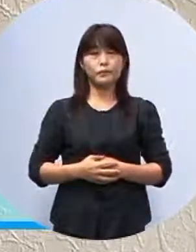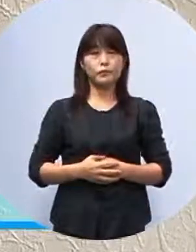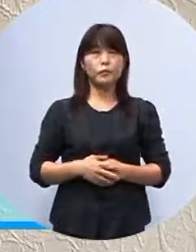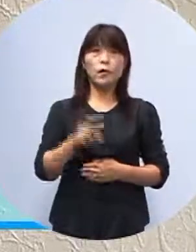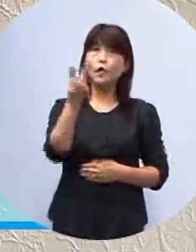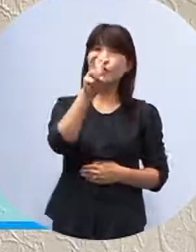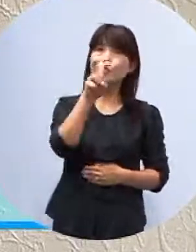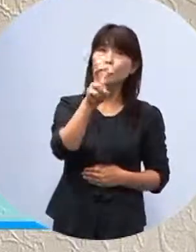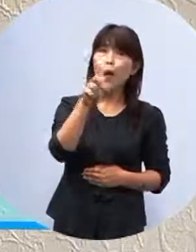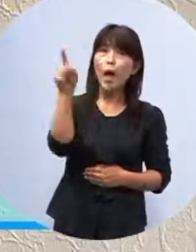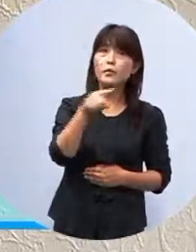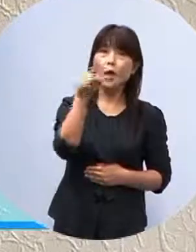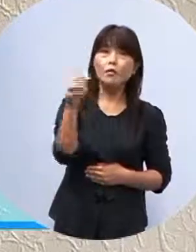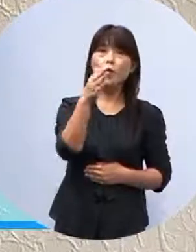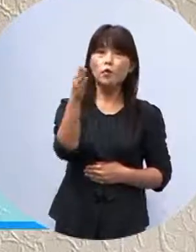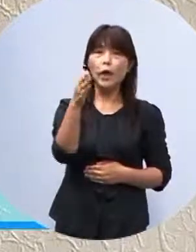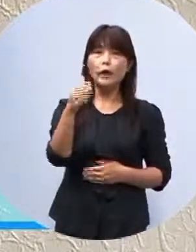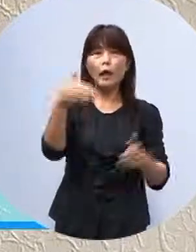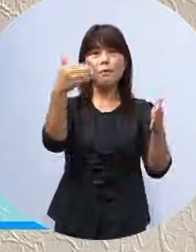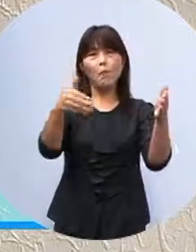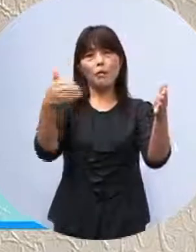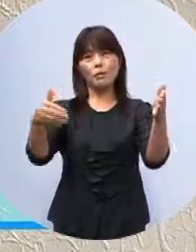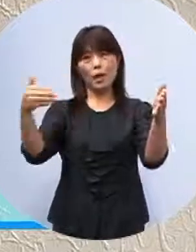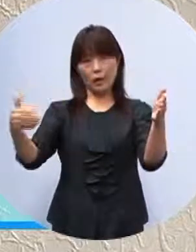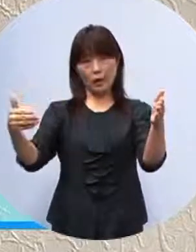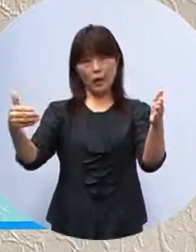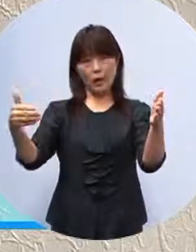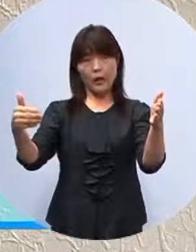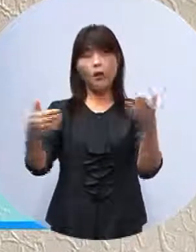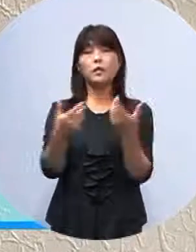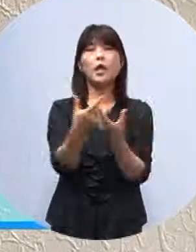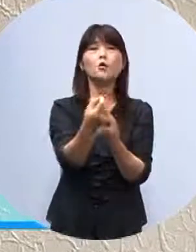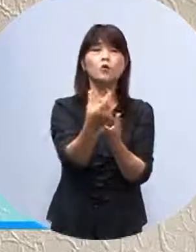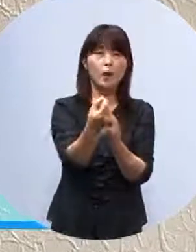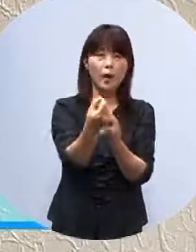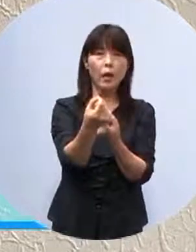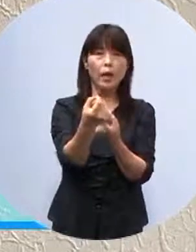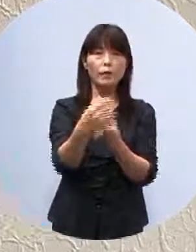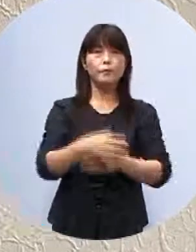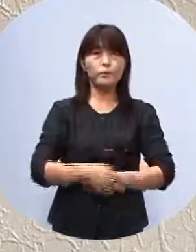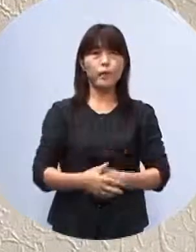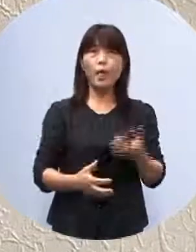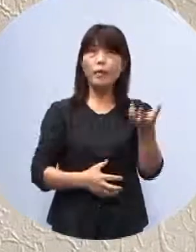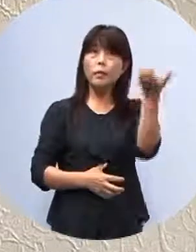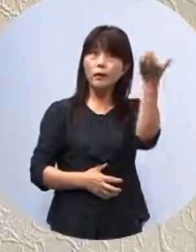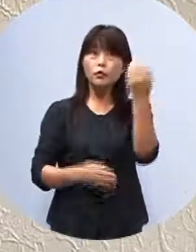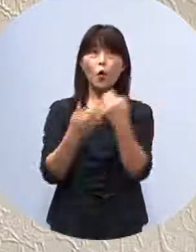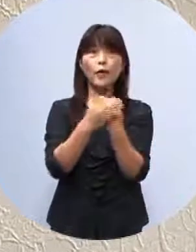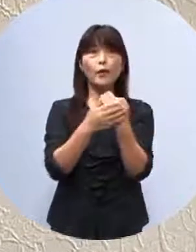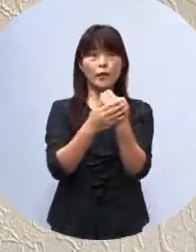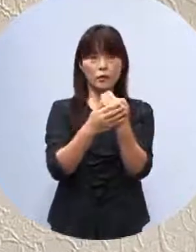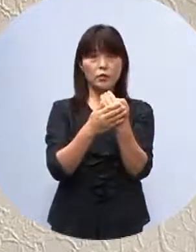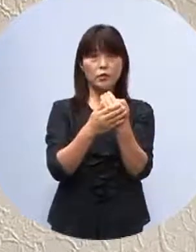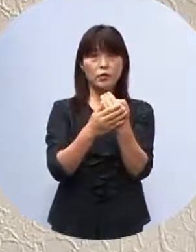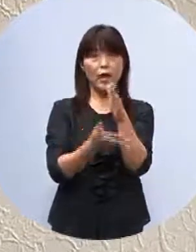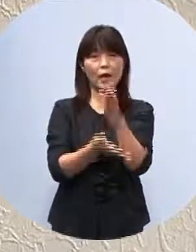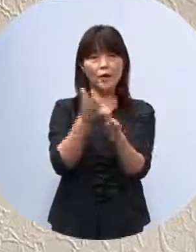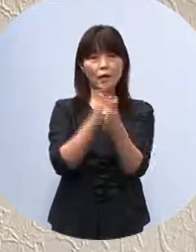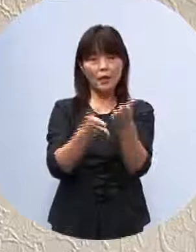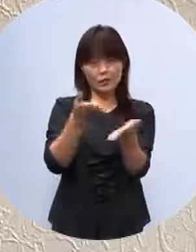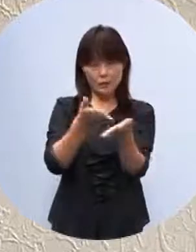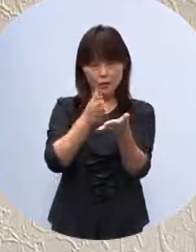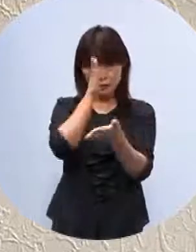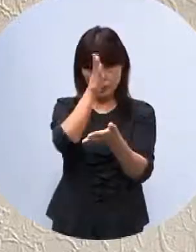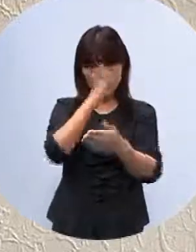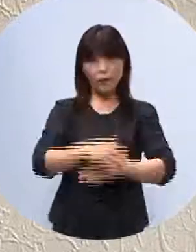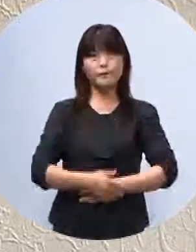は2割近くのお宅で未設置ということなんですね。では設置の重要性について今一度